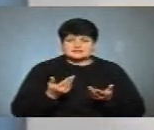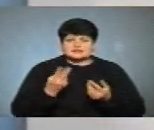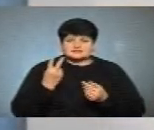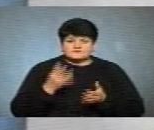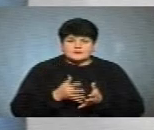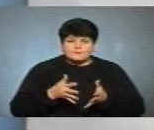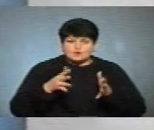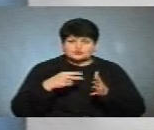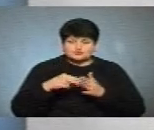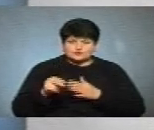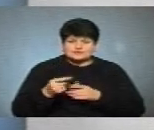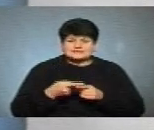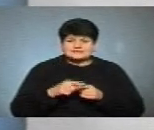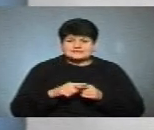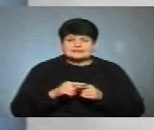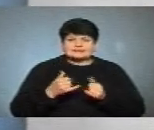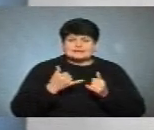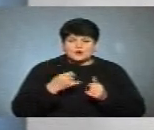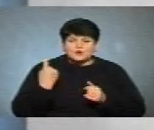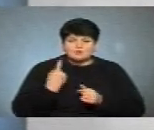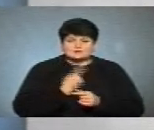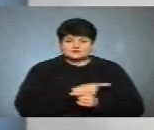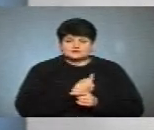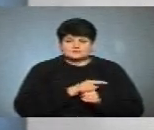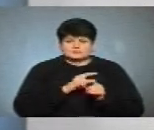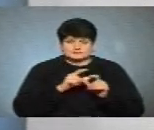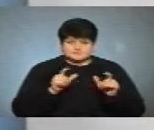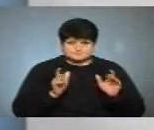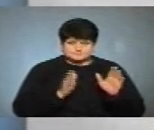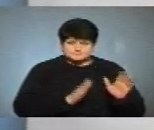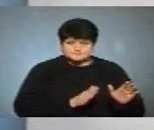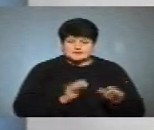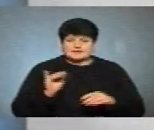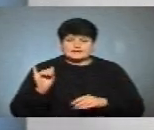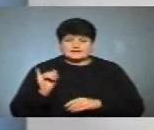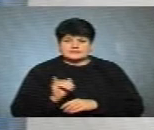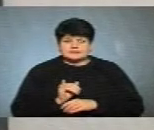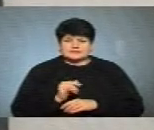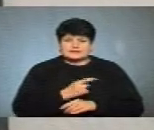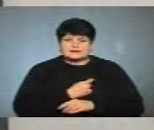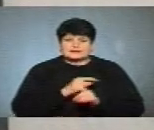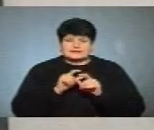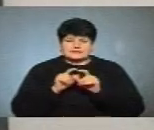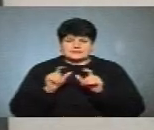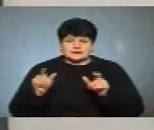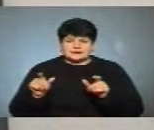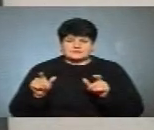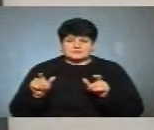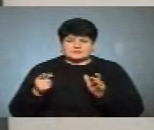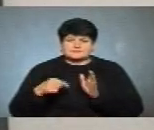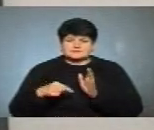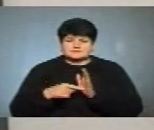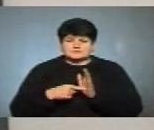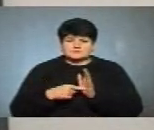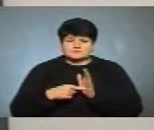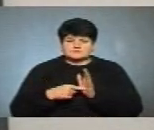2 бочки купуються. Це для обласної університетської лікарні і лікарні Тернопільської міської